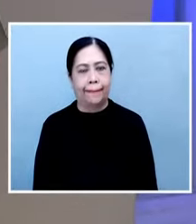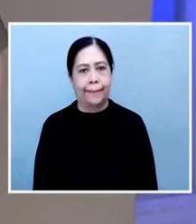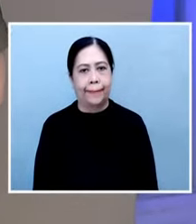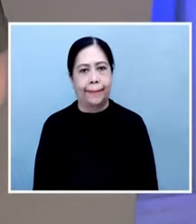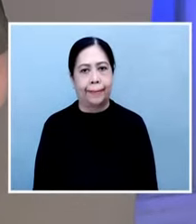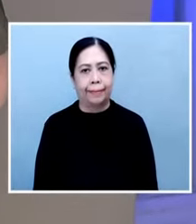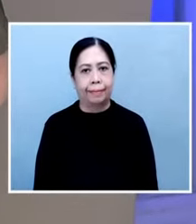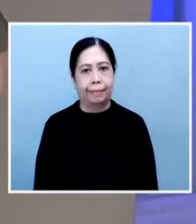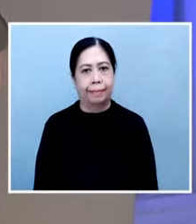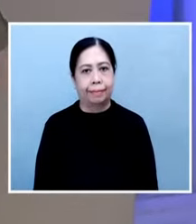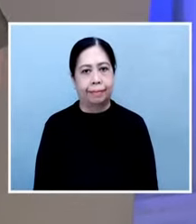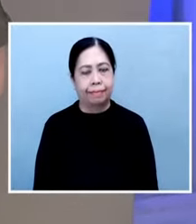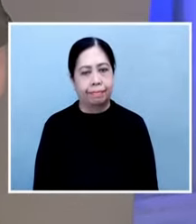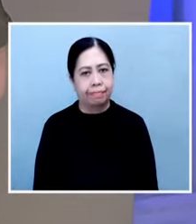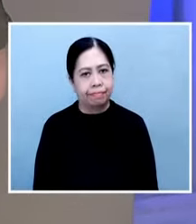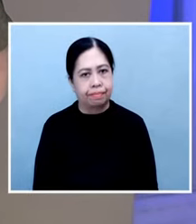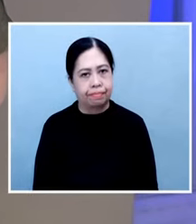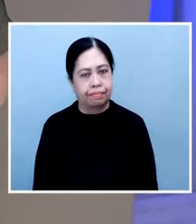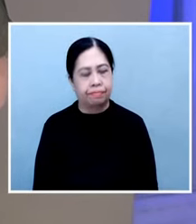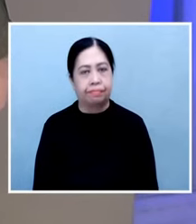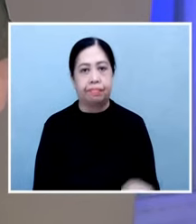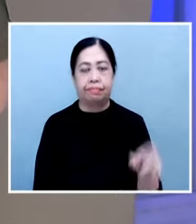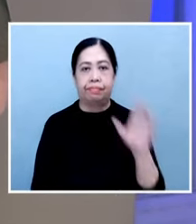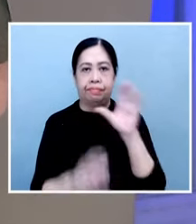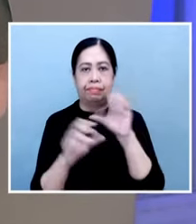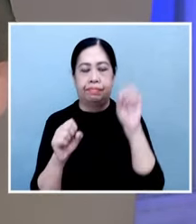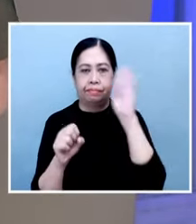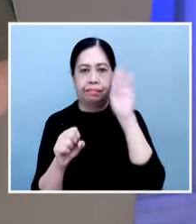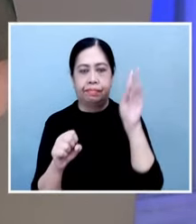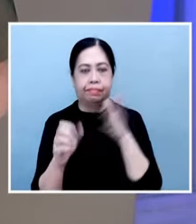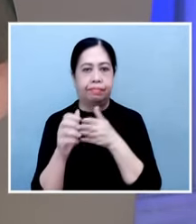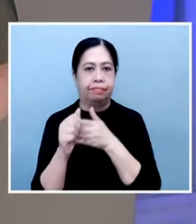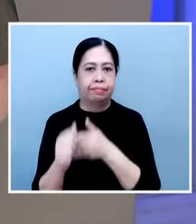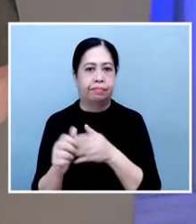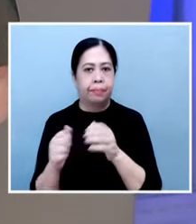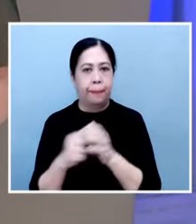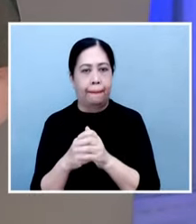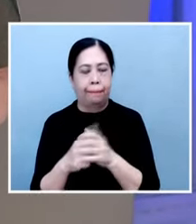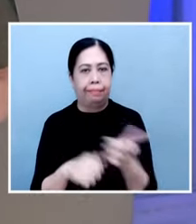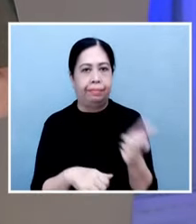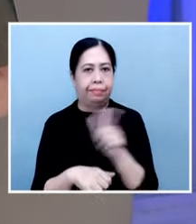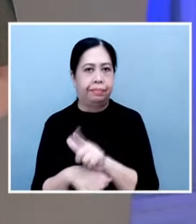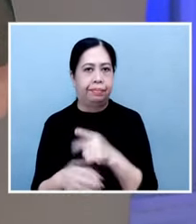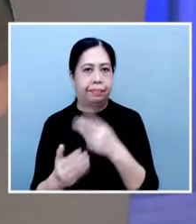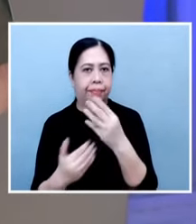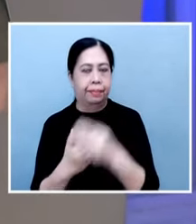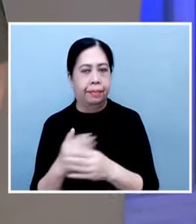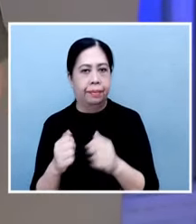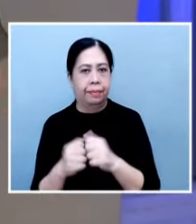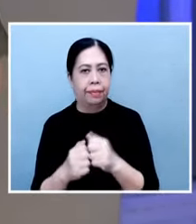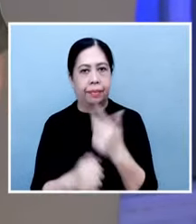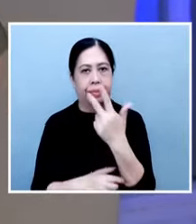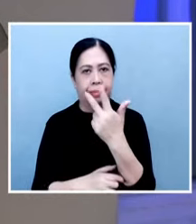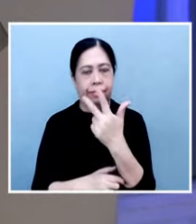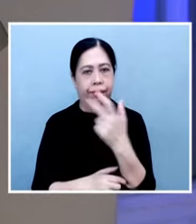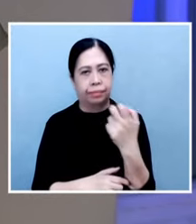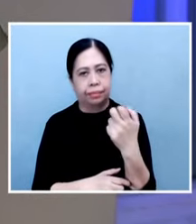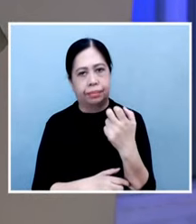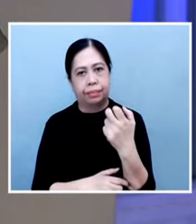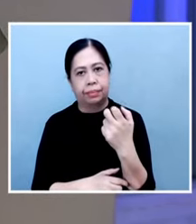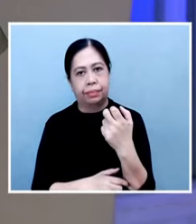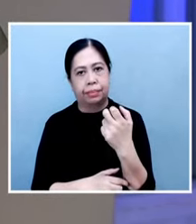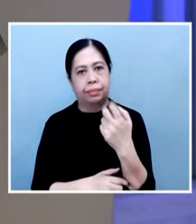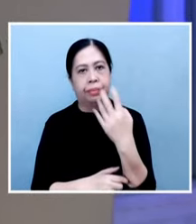Sa ibang balita naman, nanguna si Pangulong Ferdinand Marcos Jr. sa turnover ceremony ng may